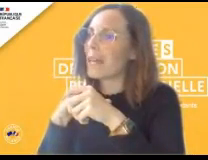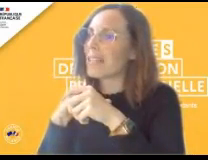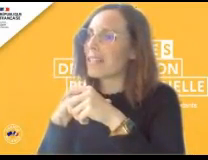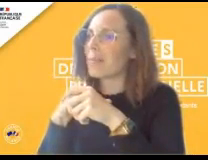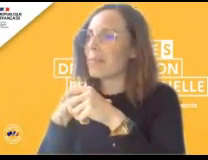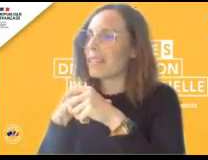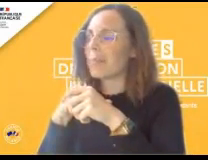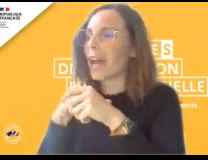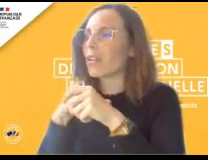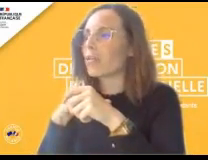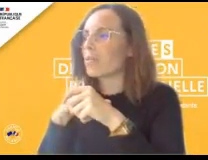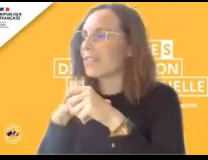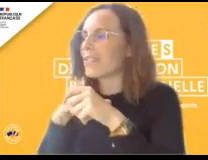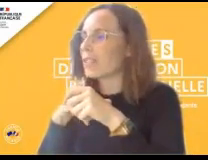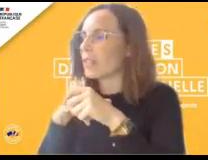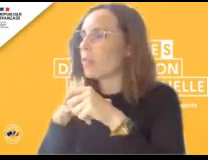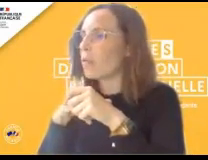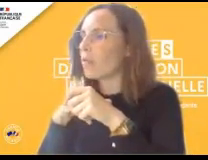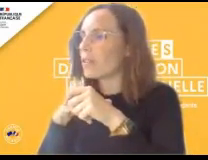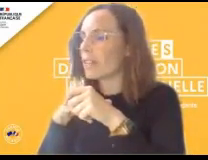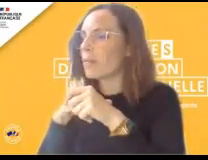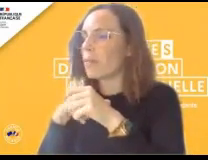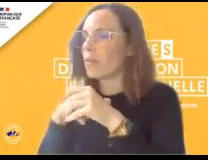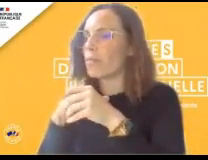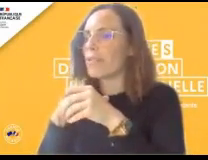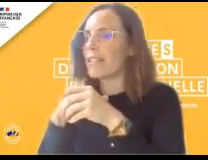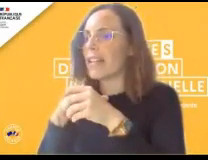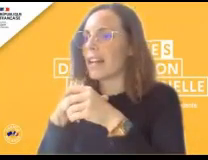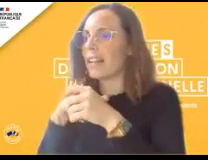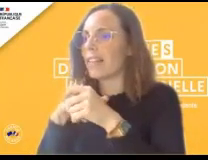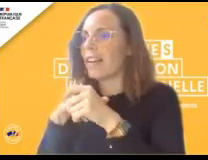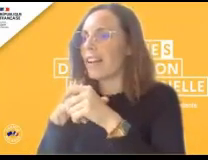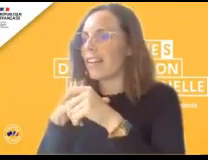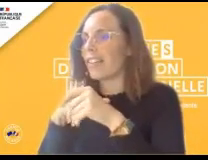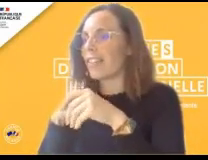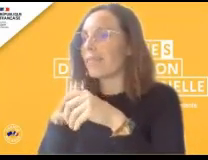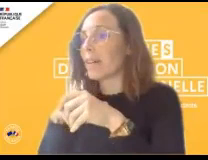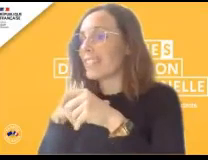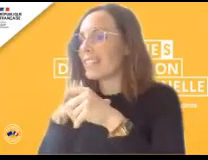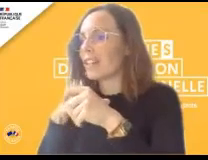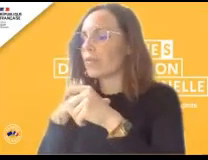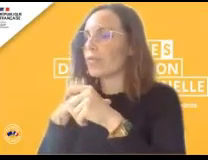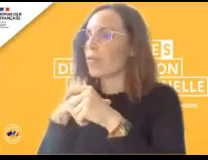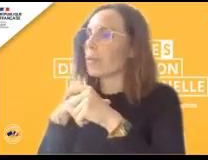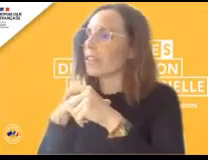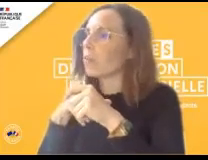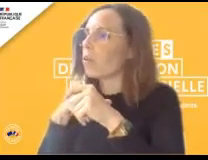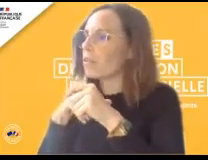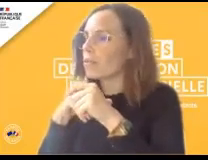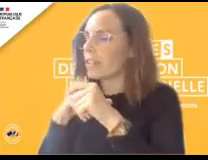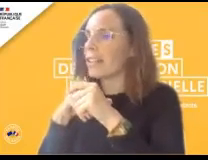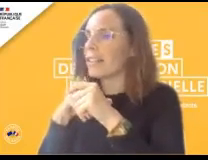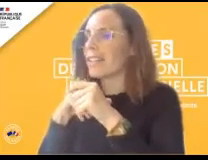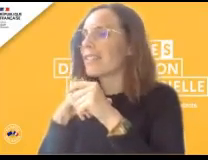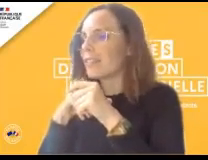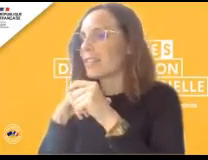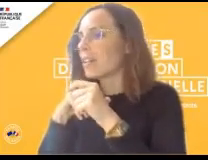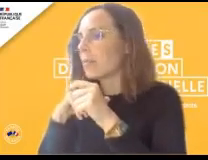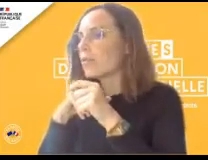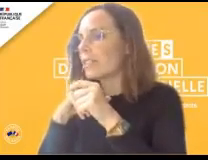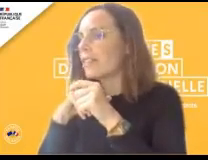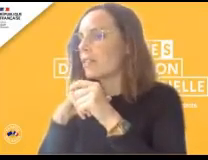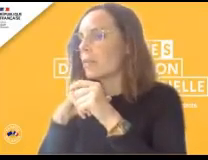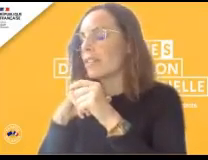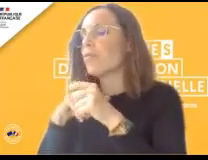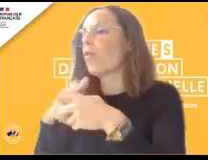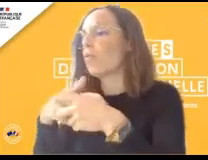de PMSMP, des périodes de mise en situation professionnelle pour que vous puissiez aller passer quelques jours auprès d'un professionnel et tester